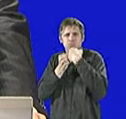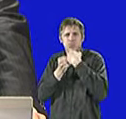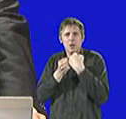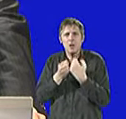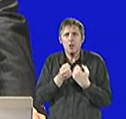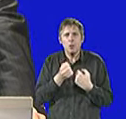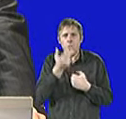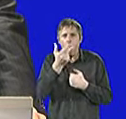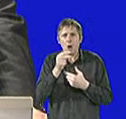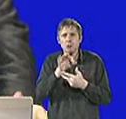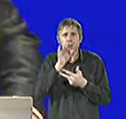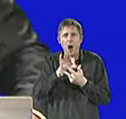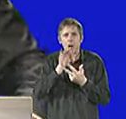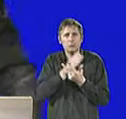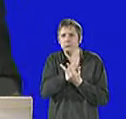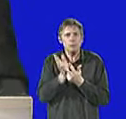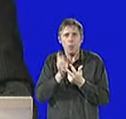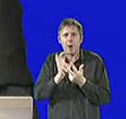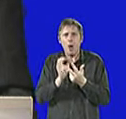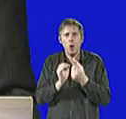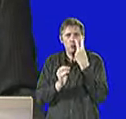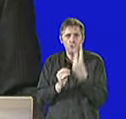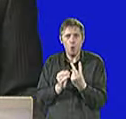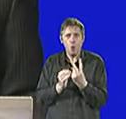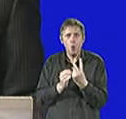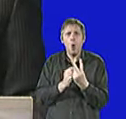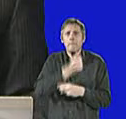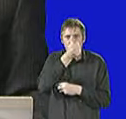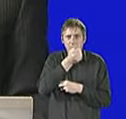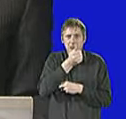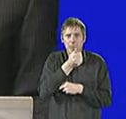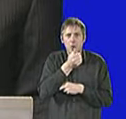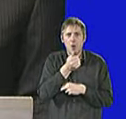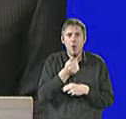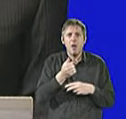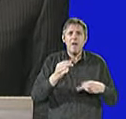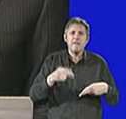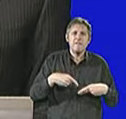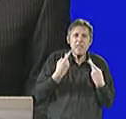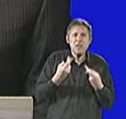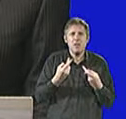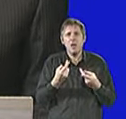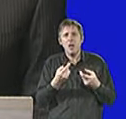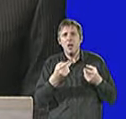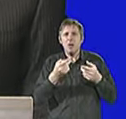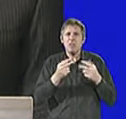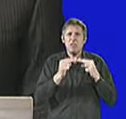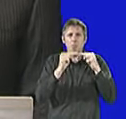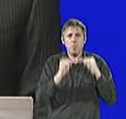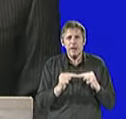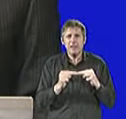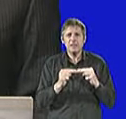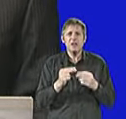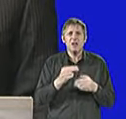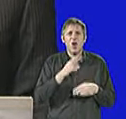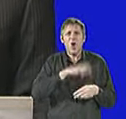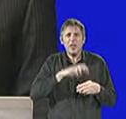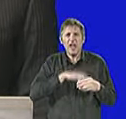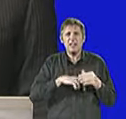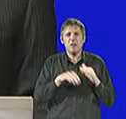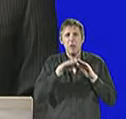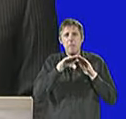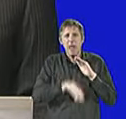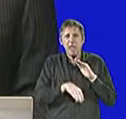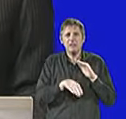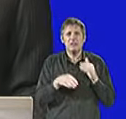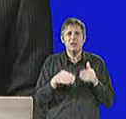trois. La première consiste à baisser le niveau de vie, à baisser les retraites, à baisser les salaires, à baisser les allocations